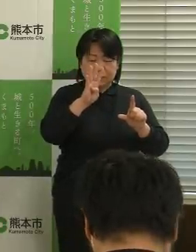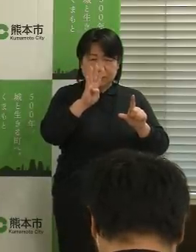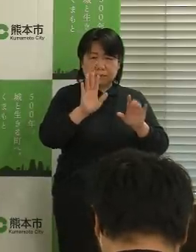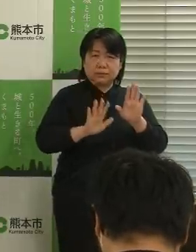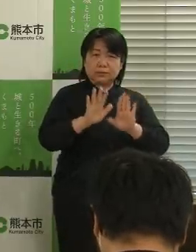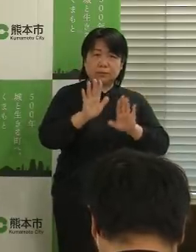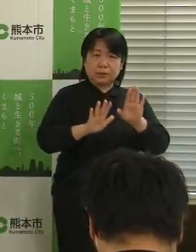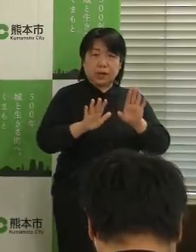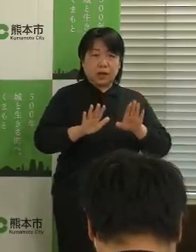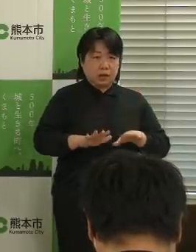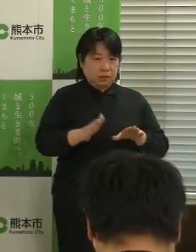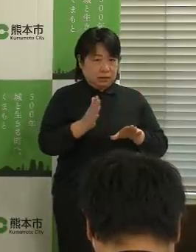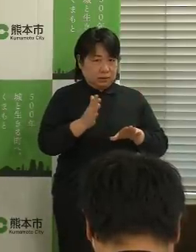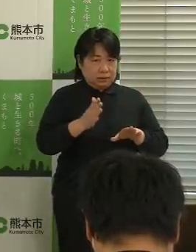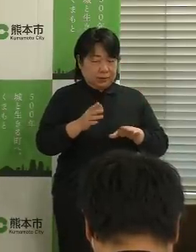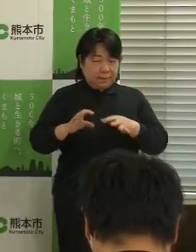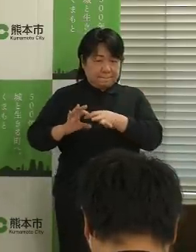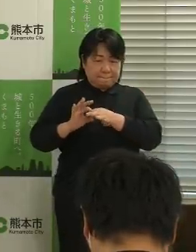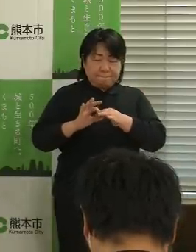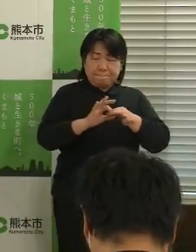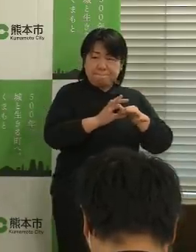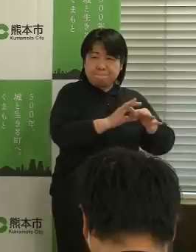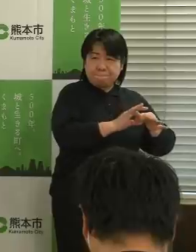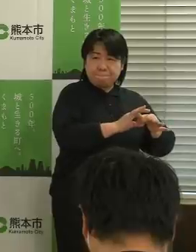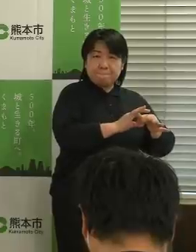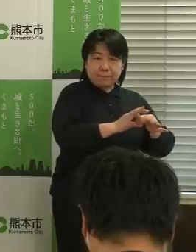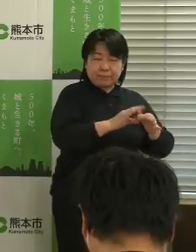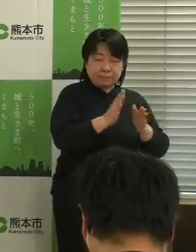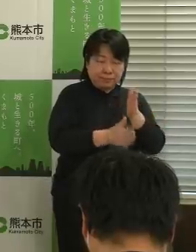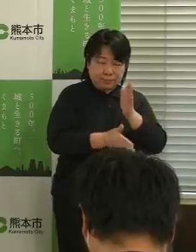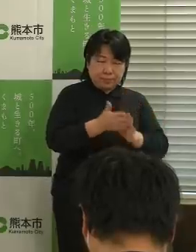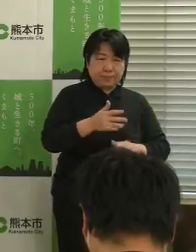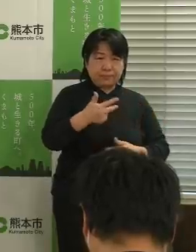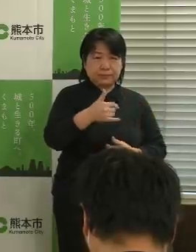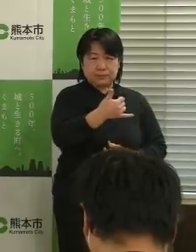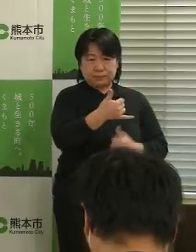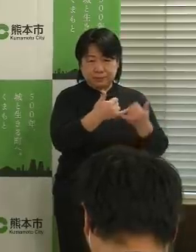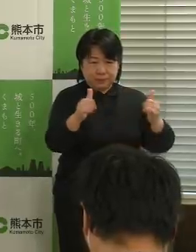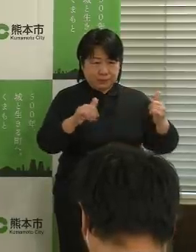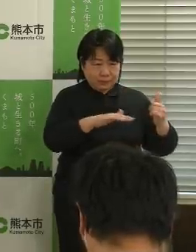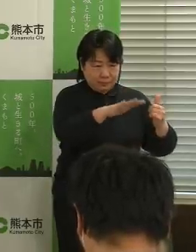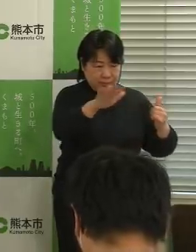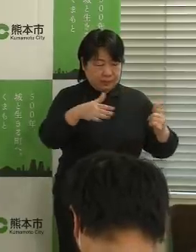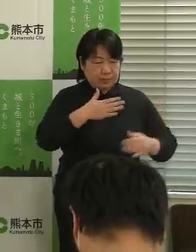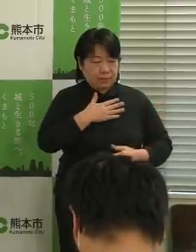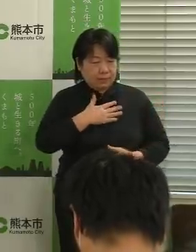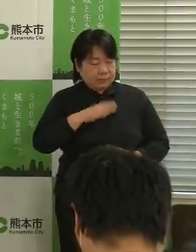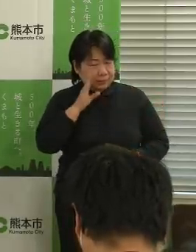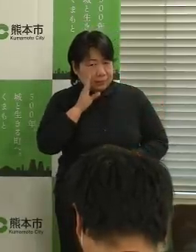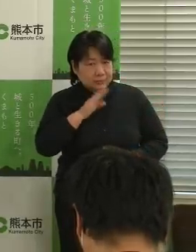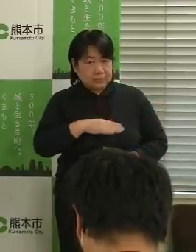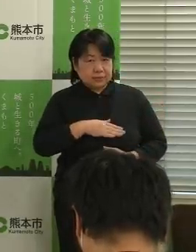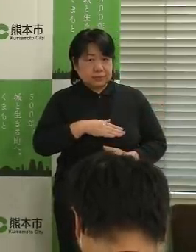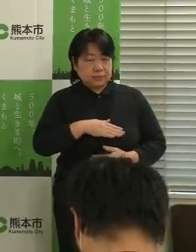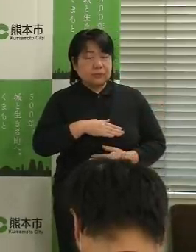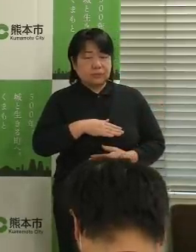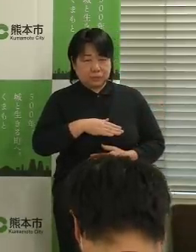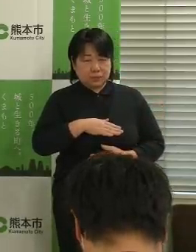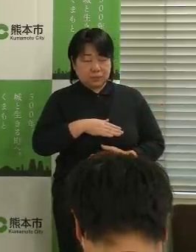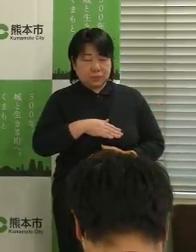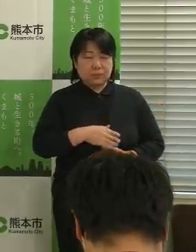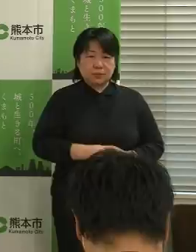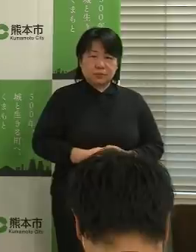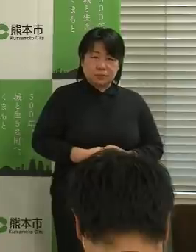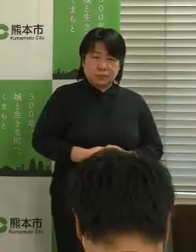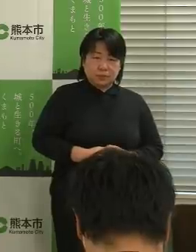ね、今ここ昨今続いているということを、改めて市民の皆様に分かりやすく認識していただくためには、このレ